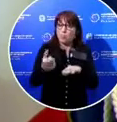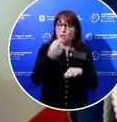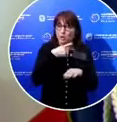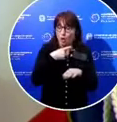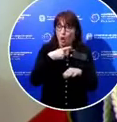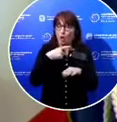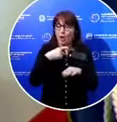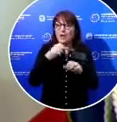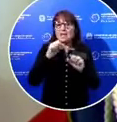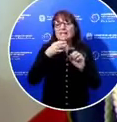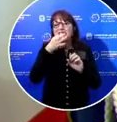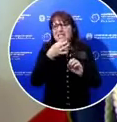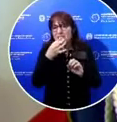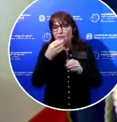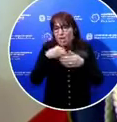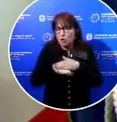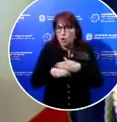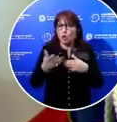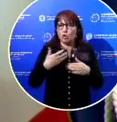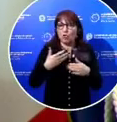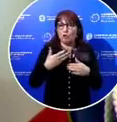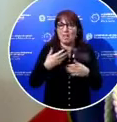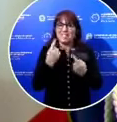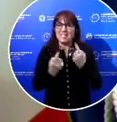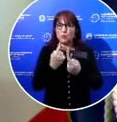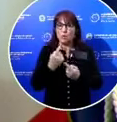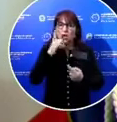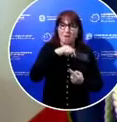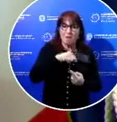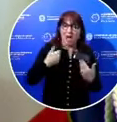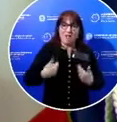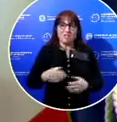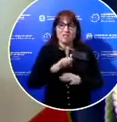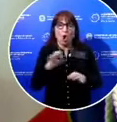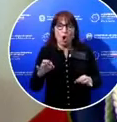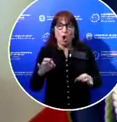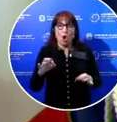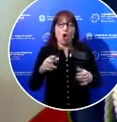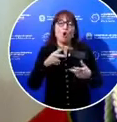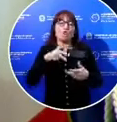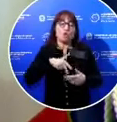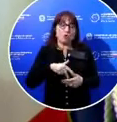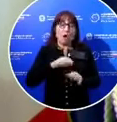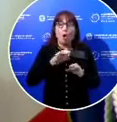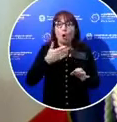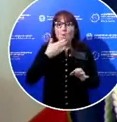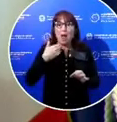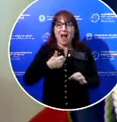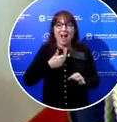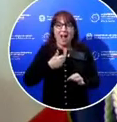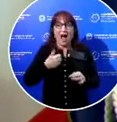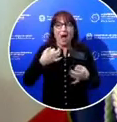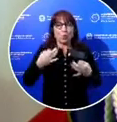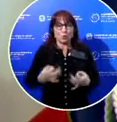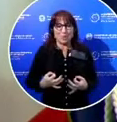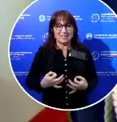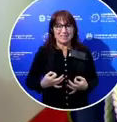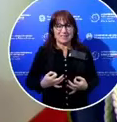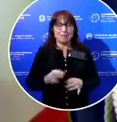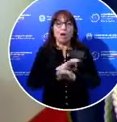essere sintomo di una situazione di malessere fisico o sociale, può derivare da mancanza di autostima e sicurezza in se stessi,